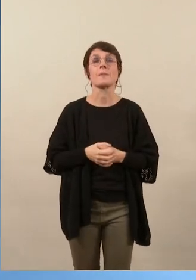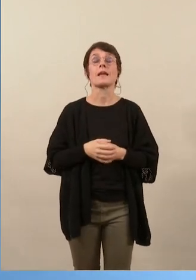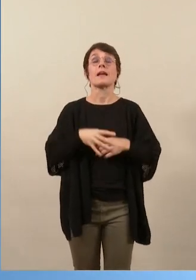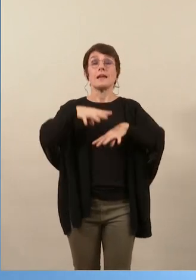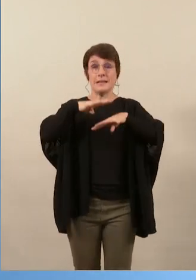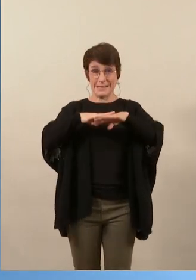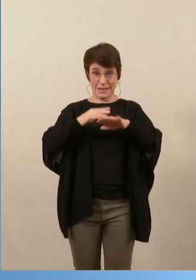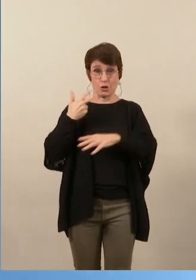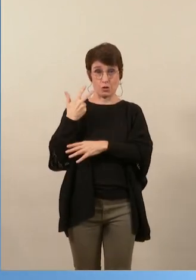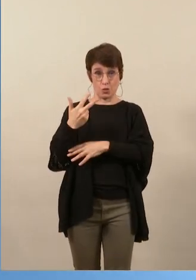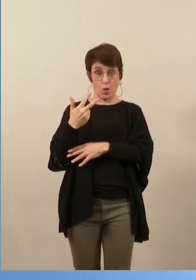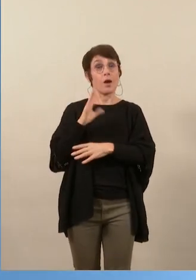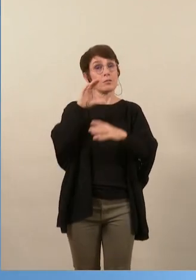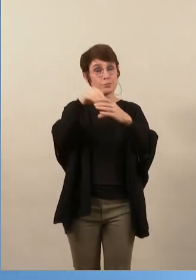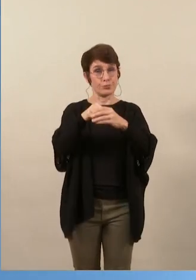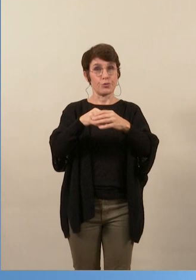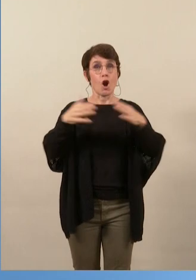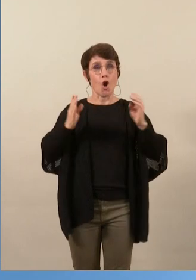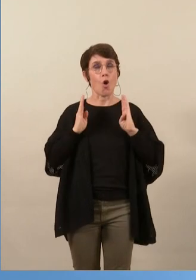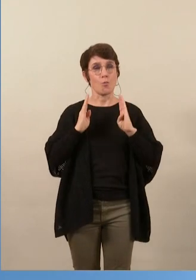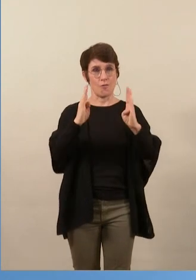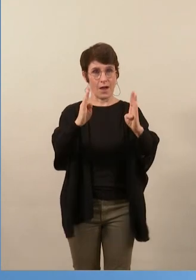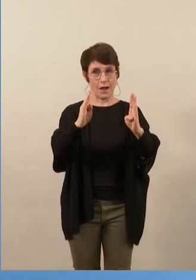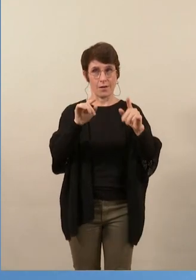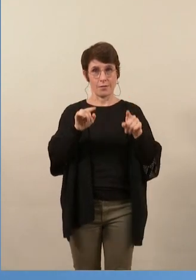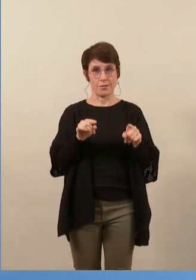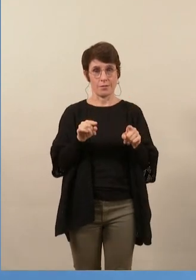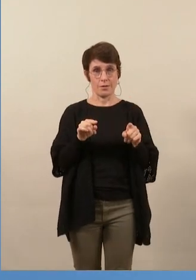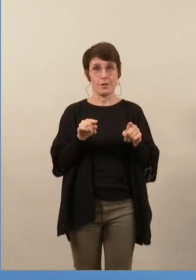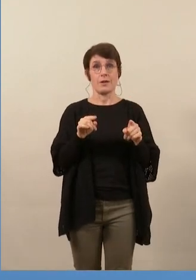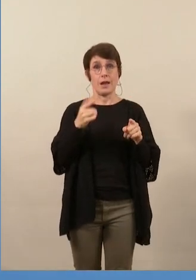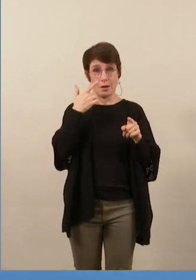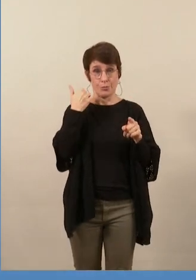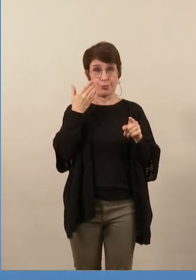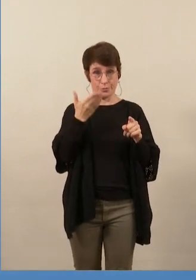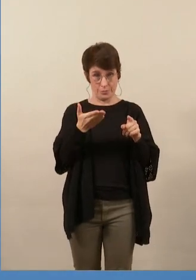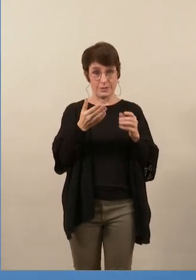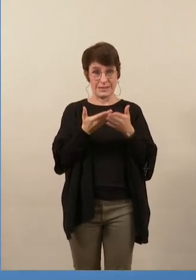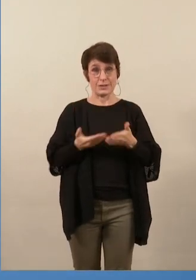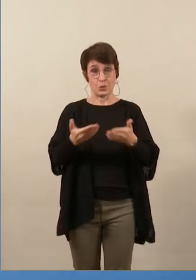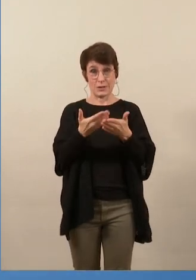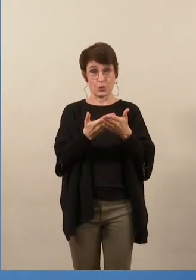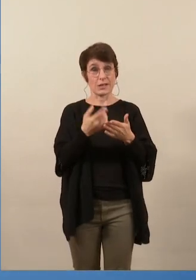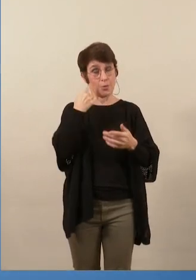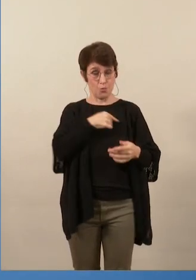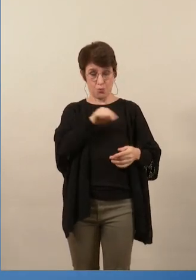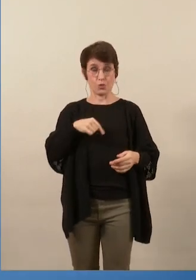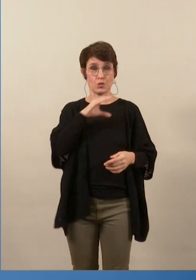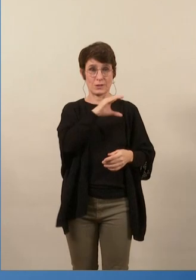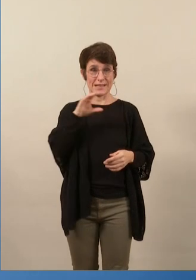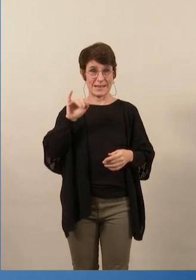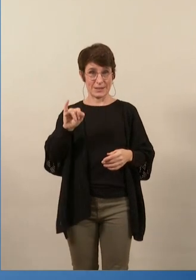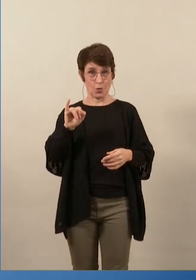qui porte une part des Grands Boulevards illustre particulièrement cet enjeu pour le cci3 ces